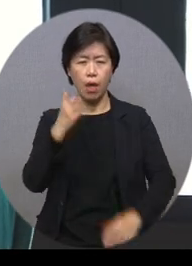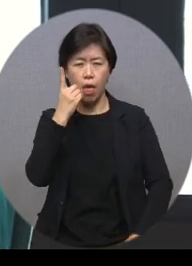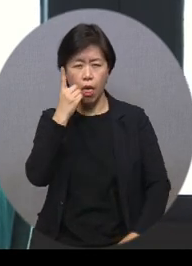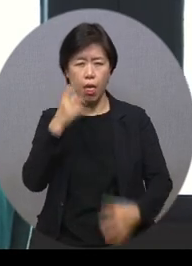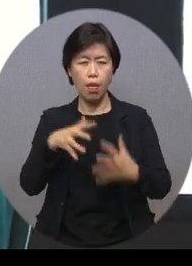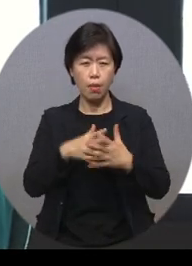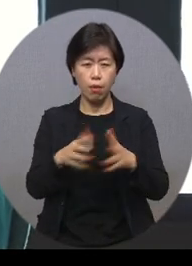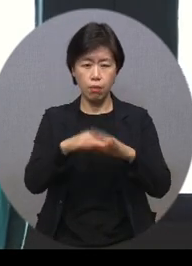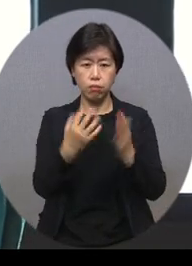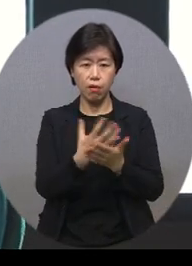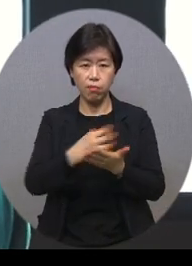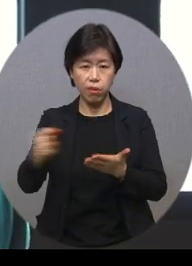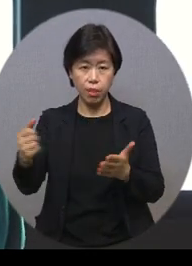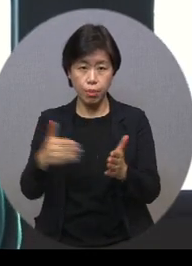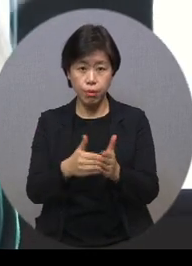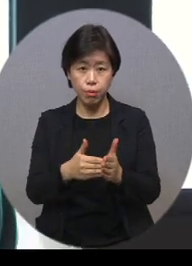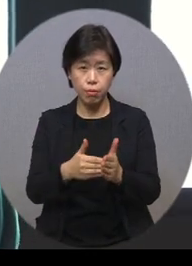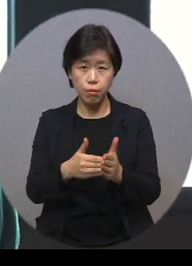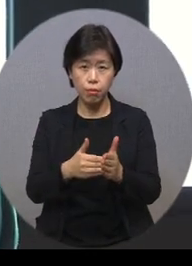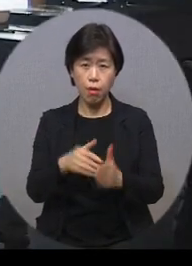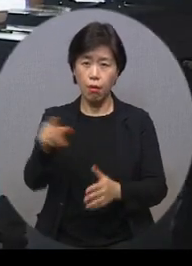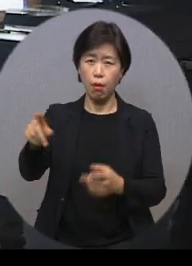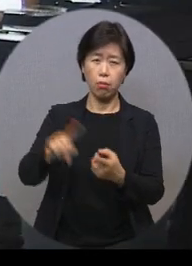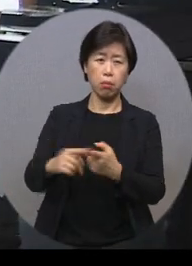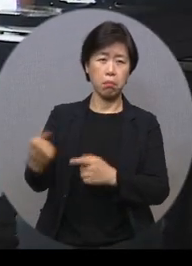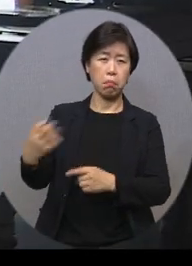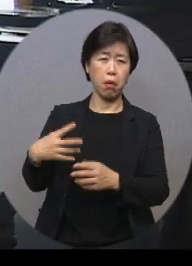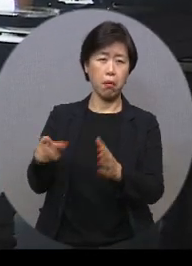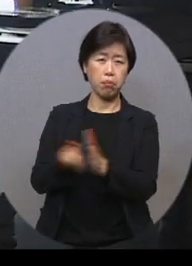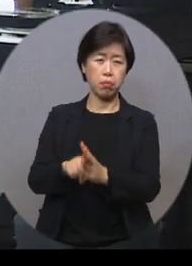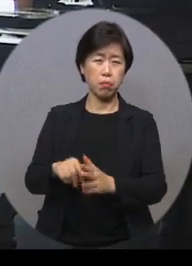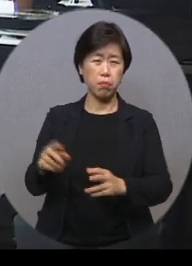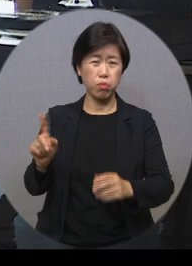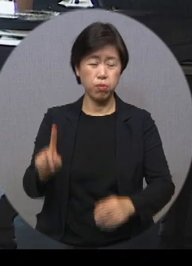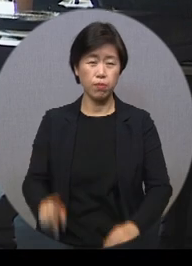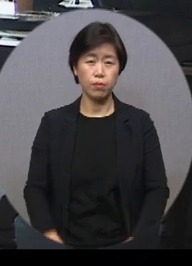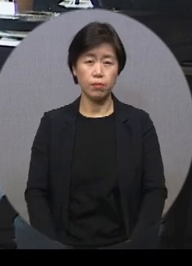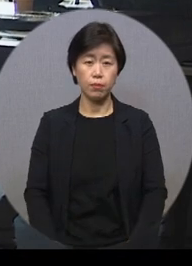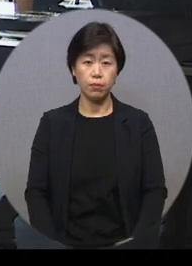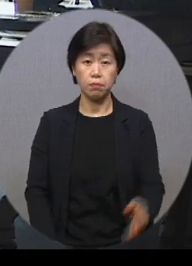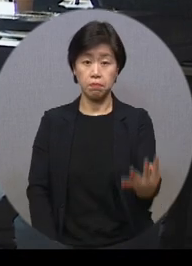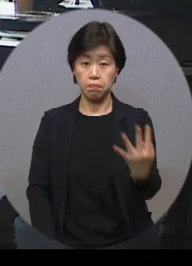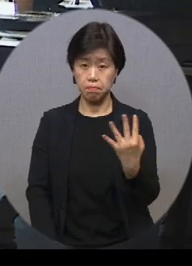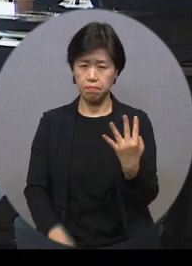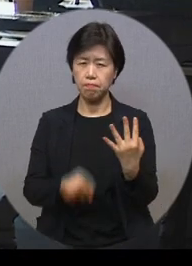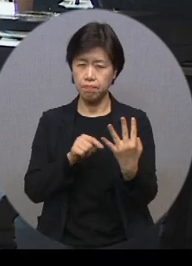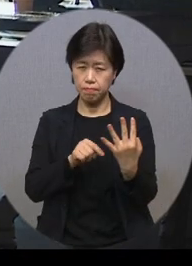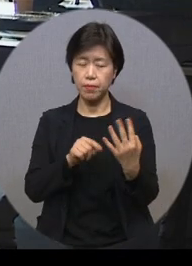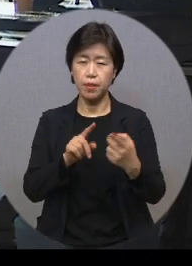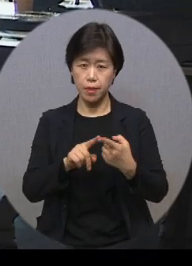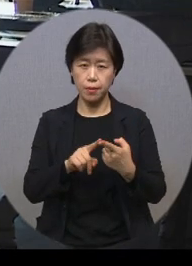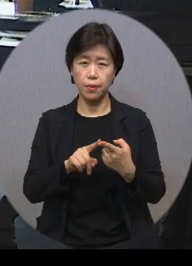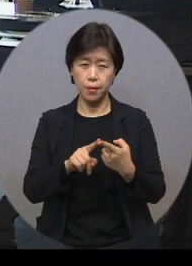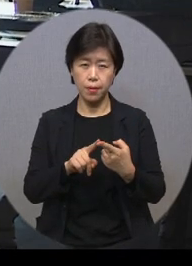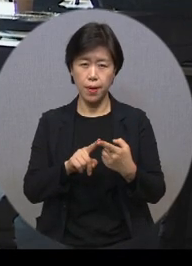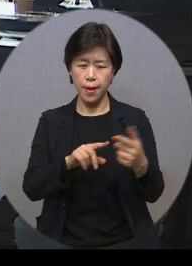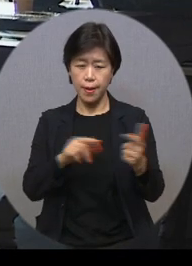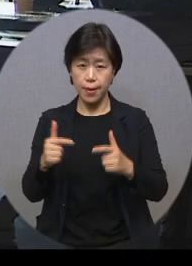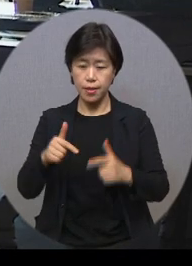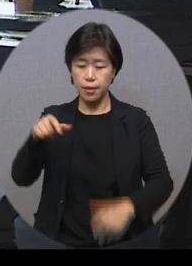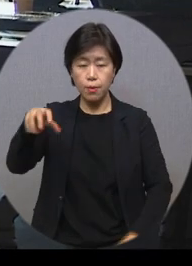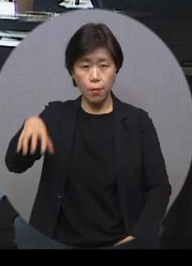뺏어가고 뭐 어떻게 믿으라는 소리요? 네 분을 이곳으로 모셔오는 과정은 골프장 코스 보안 유지를